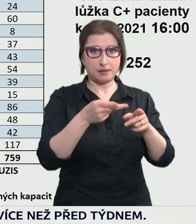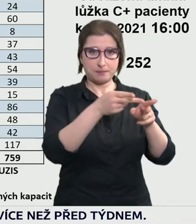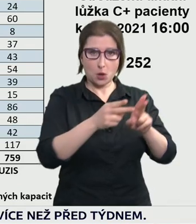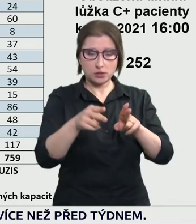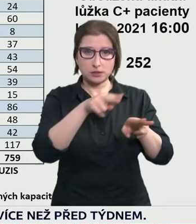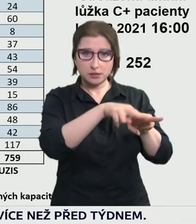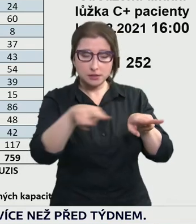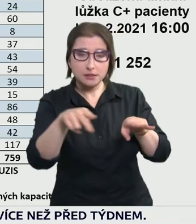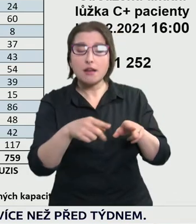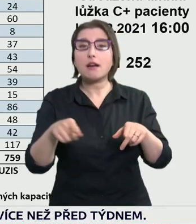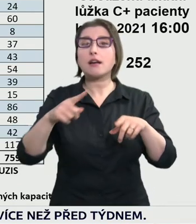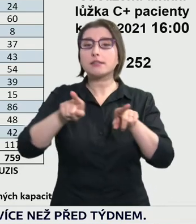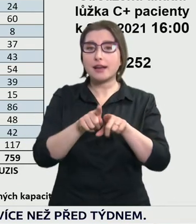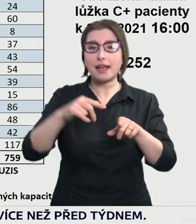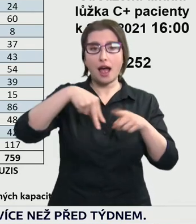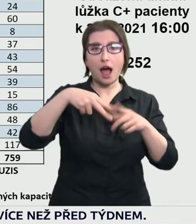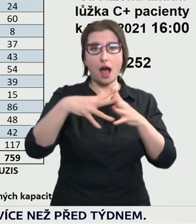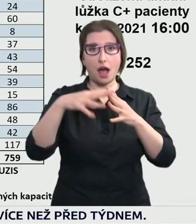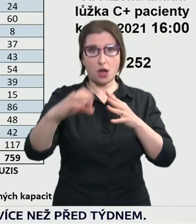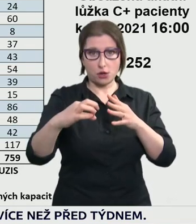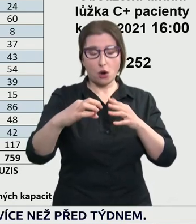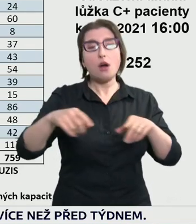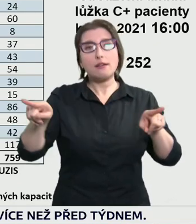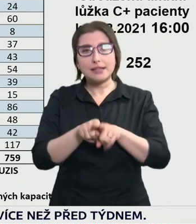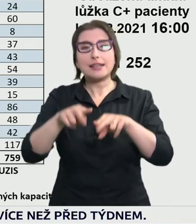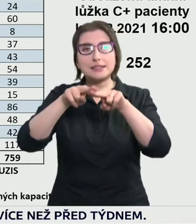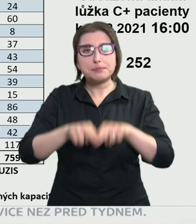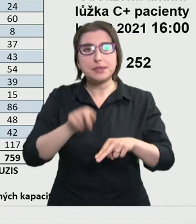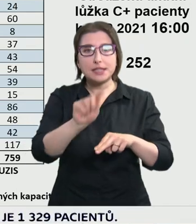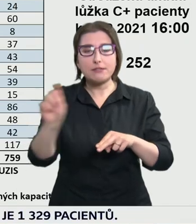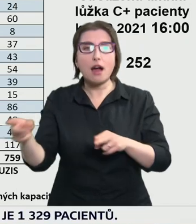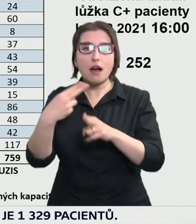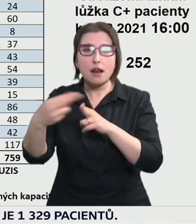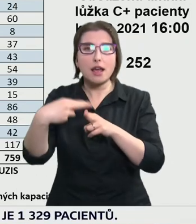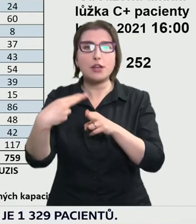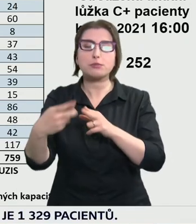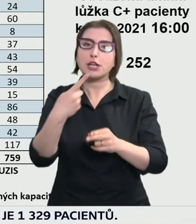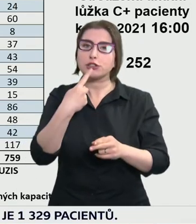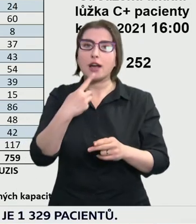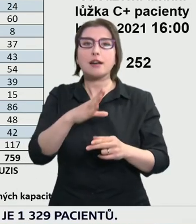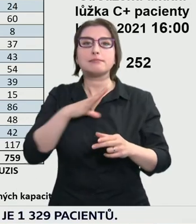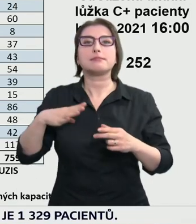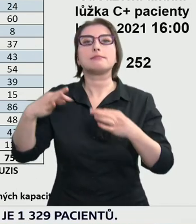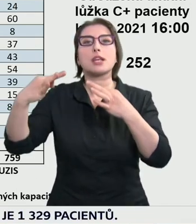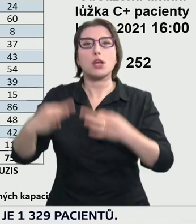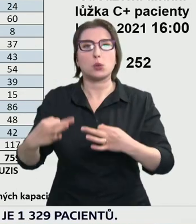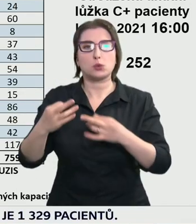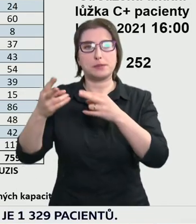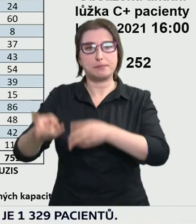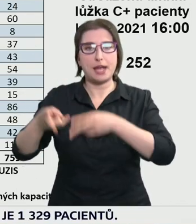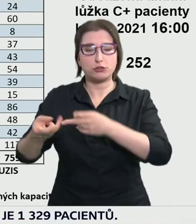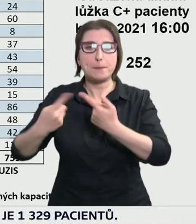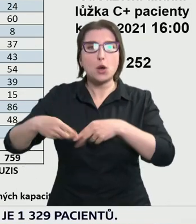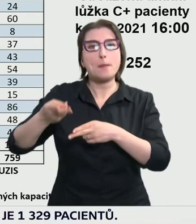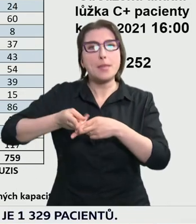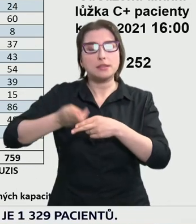jak vidíte tady na tom prvním obrázku, ale i lůžek, na kterých je poskytovaná taková, řekněme, ta jednodušší péče, to znamená pro pacienty, kteří